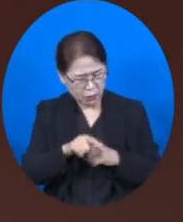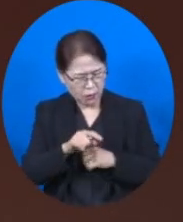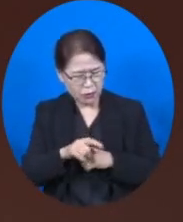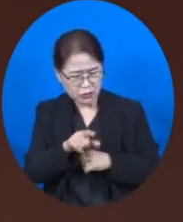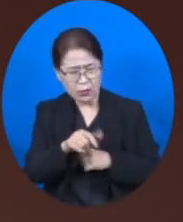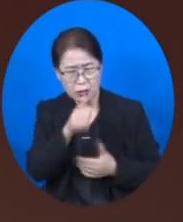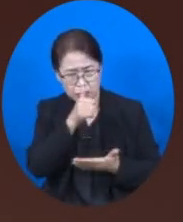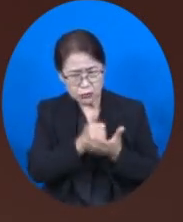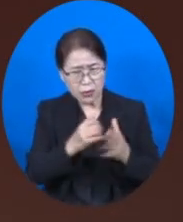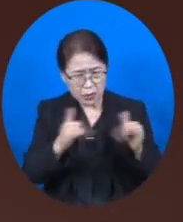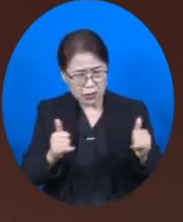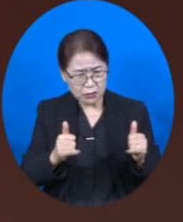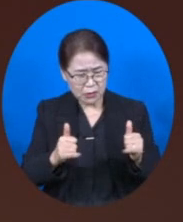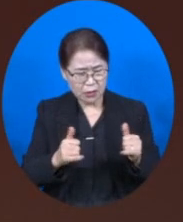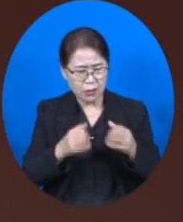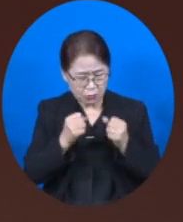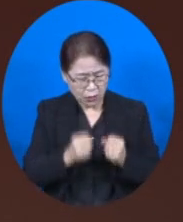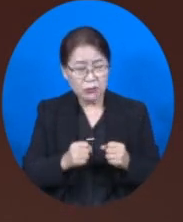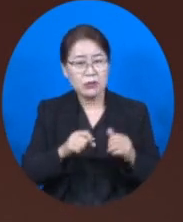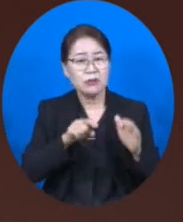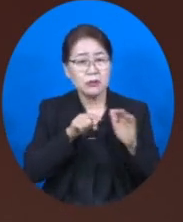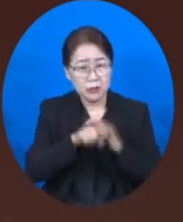유아로 들어가